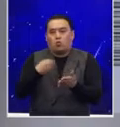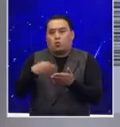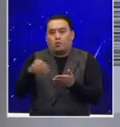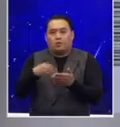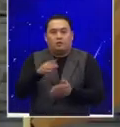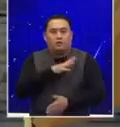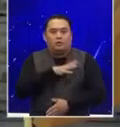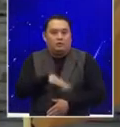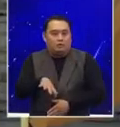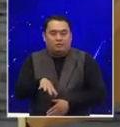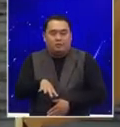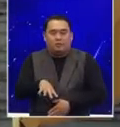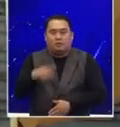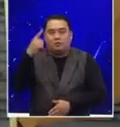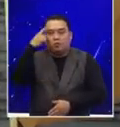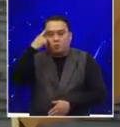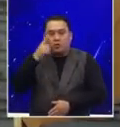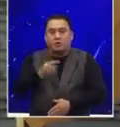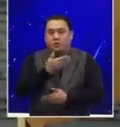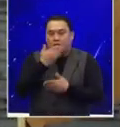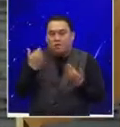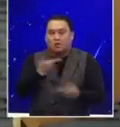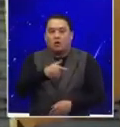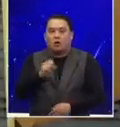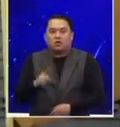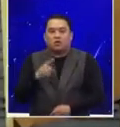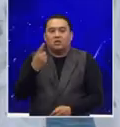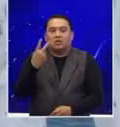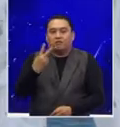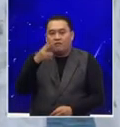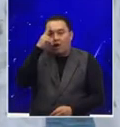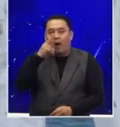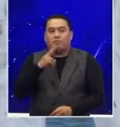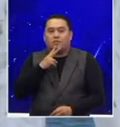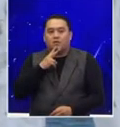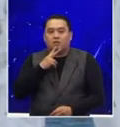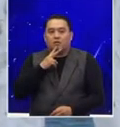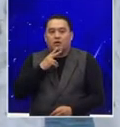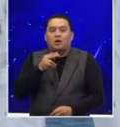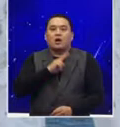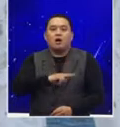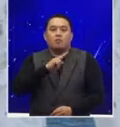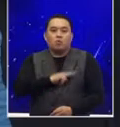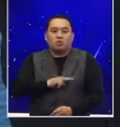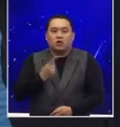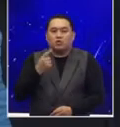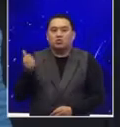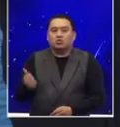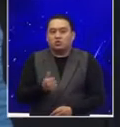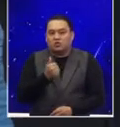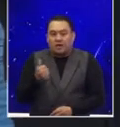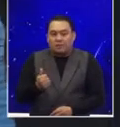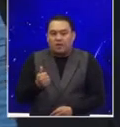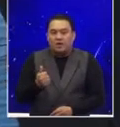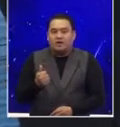газом в это время. Почему до сих пор нету газа? 2,5 месяца. Вы поймите, работы... Час. Ольга